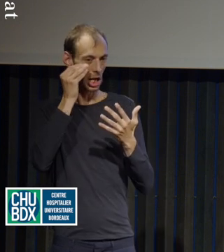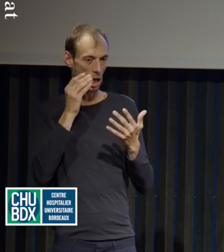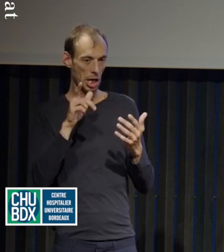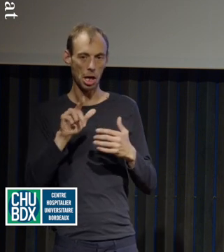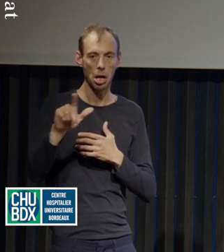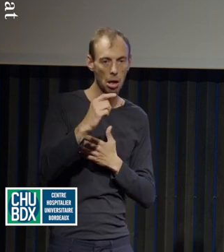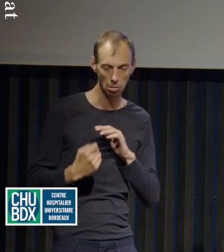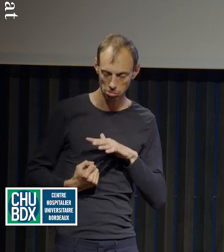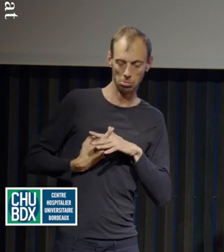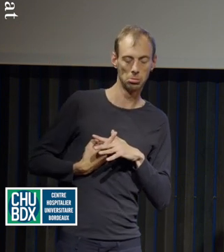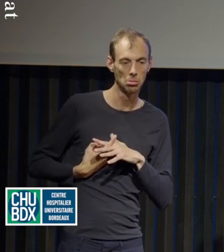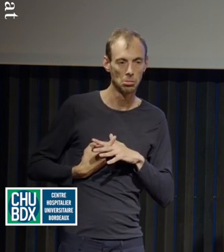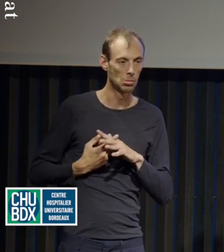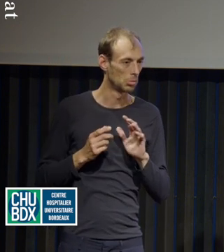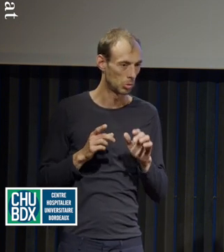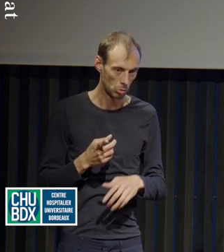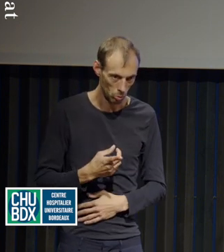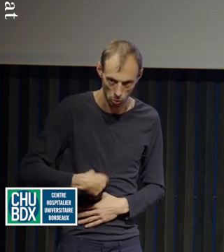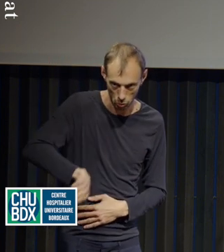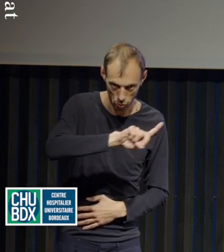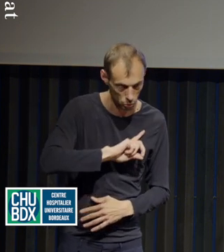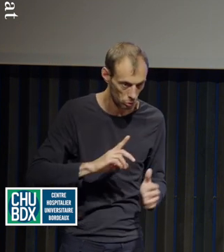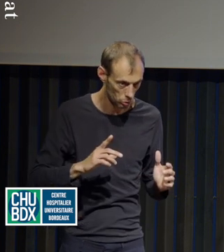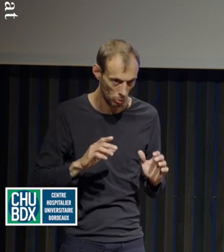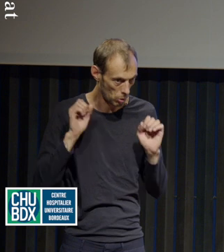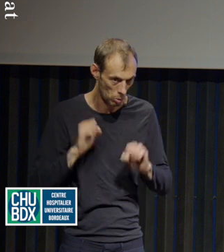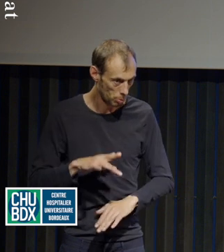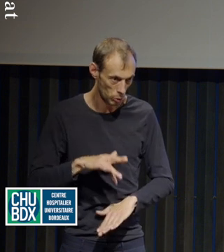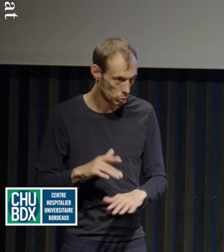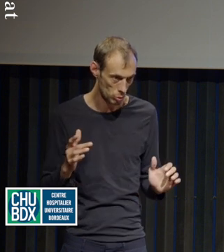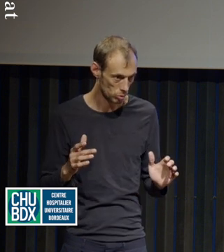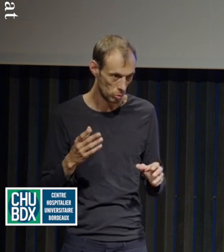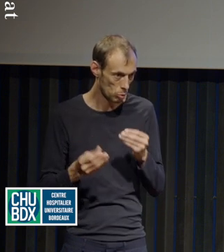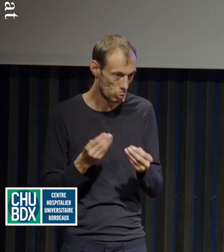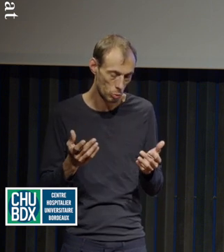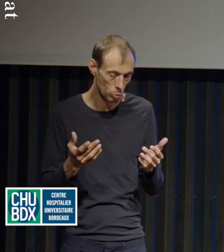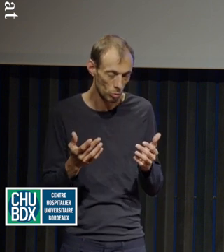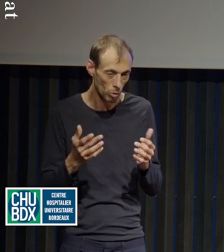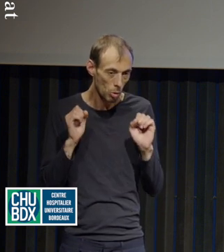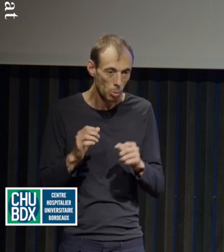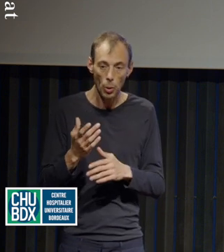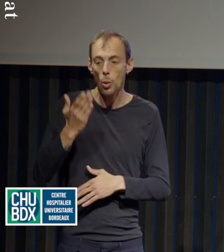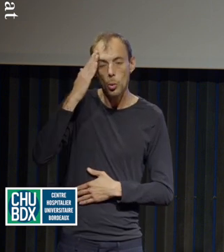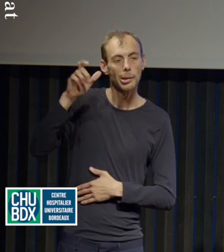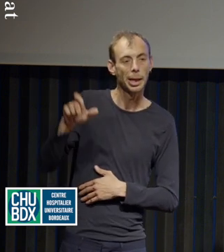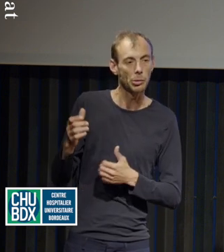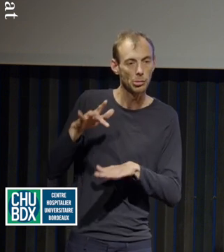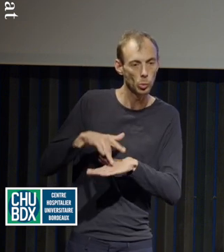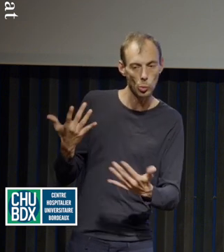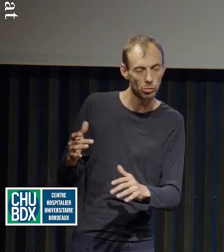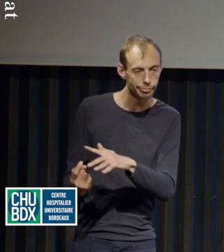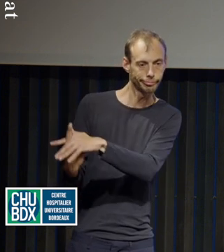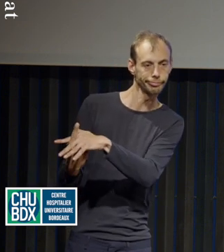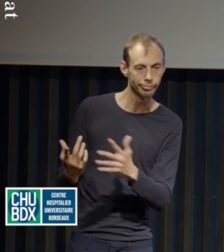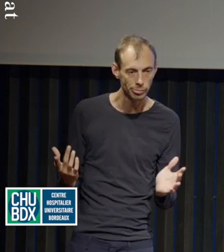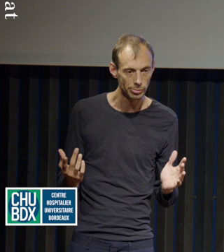tous concernés et tous touchés de près et de loin, ou de loin par une pathologie psychiatrique,